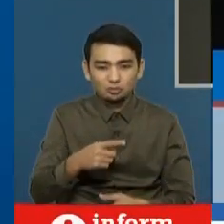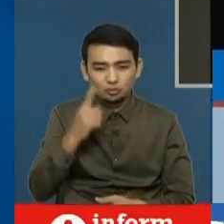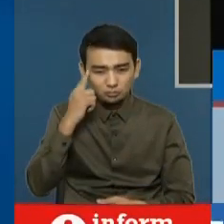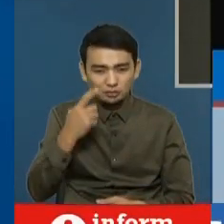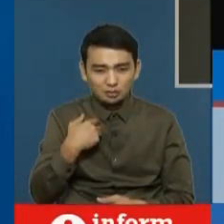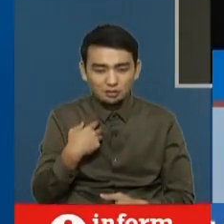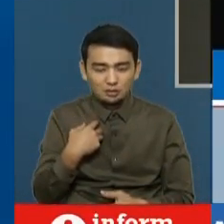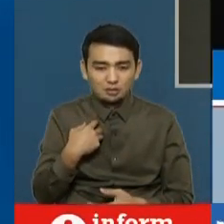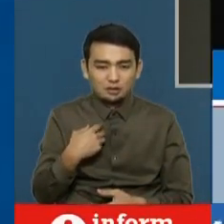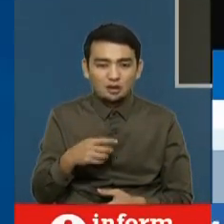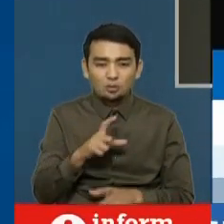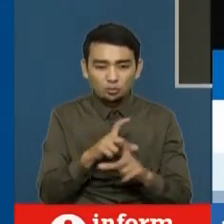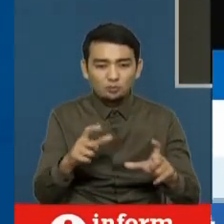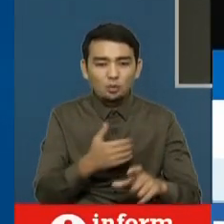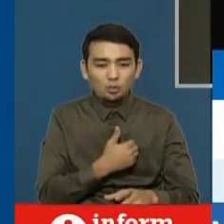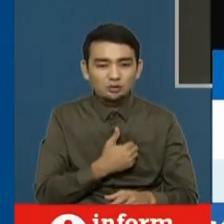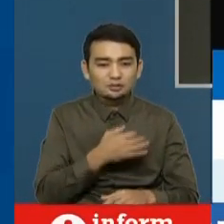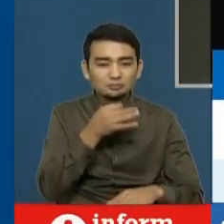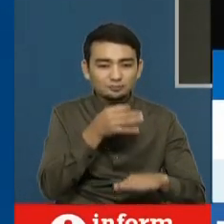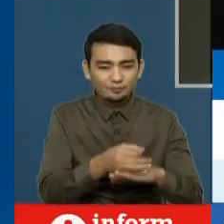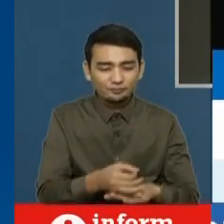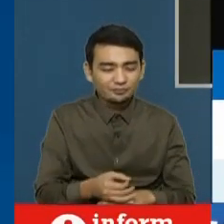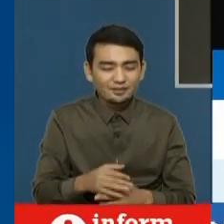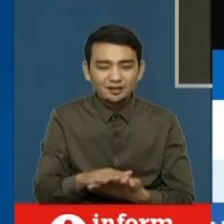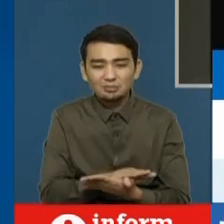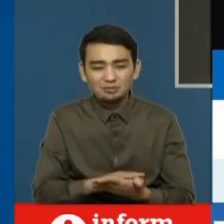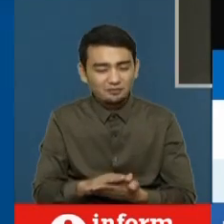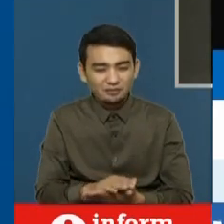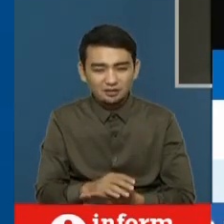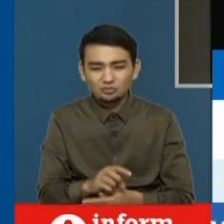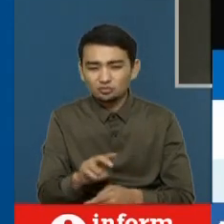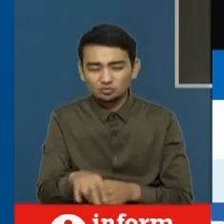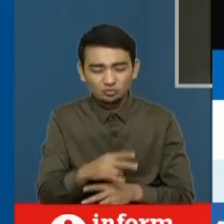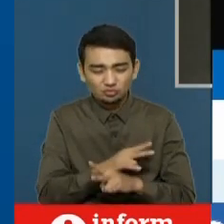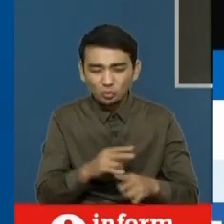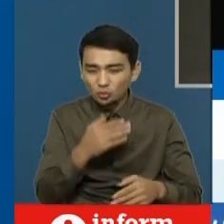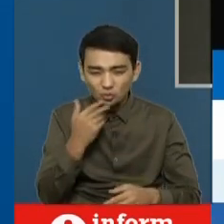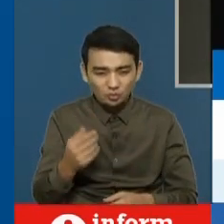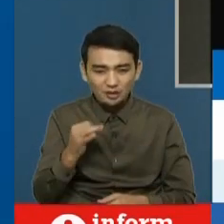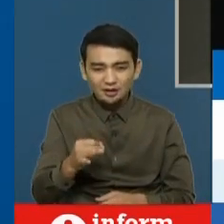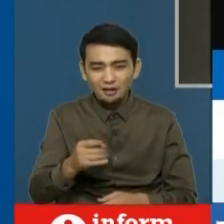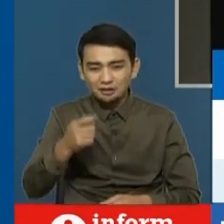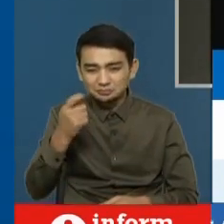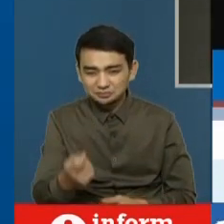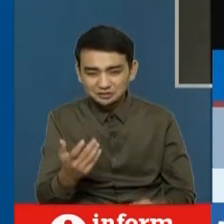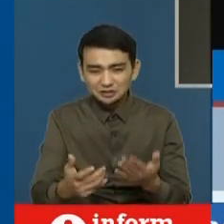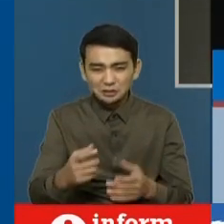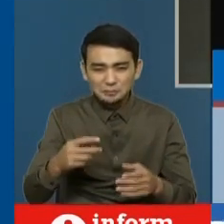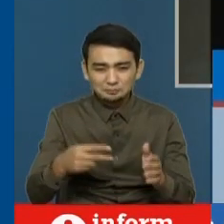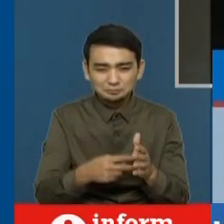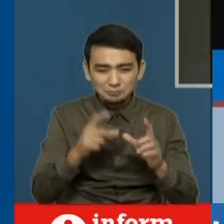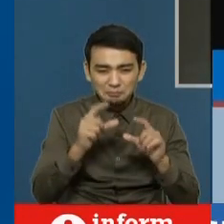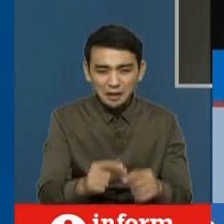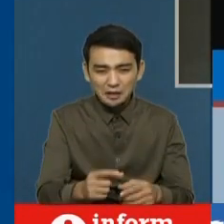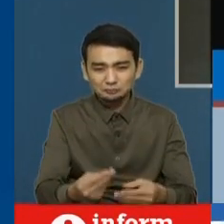Хочу сказать людям, что не бывает ничего даром или по цене ниже рыночной. Потому что